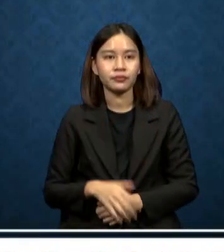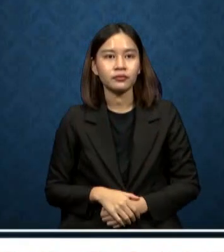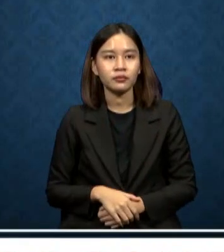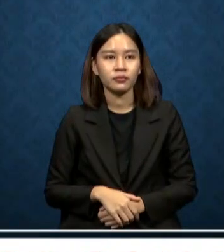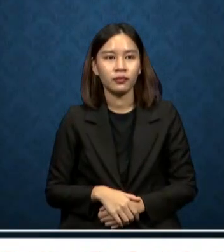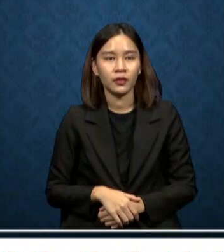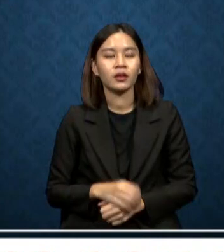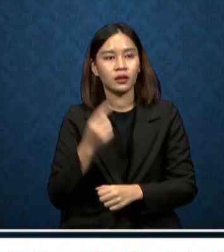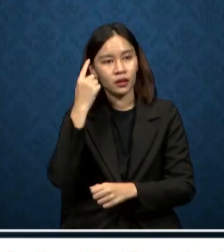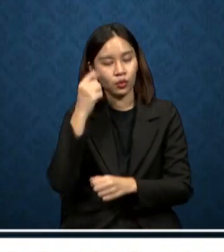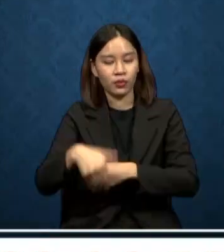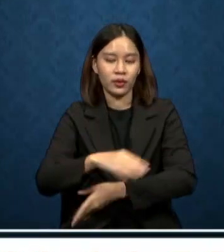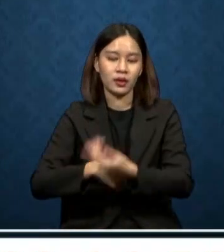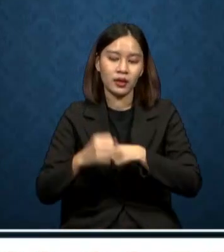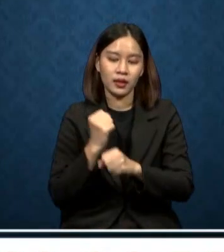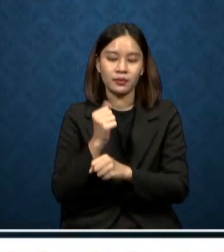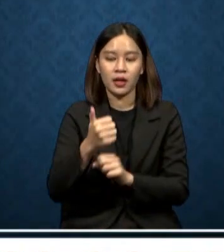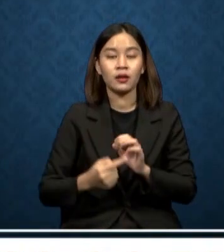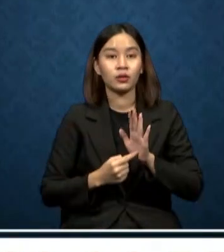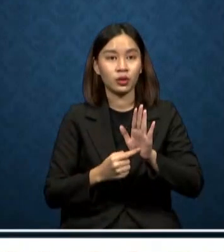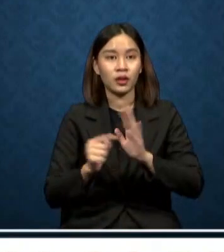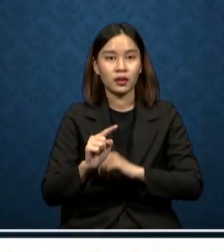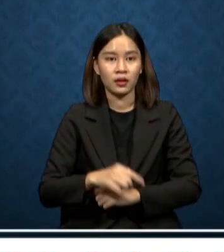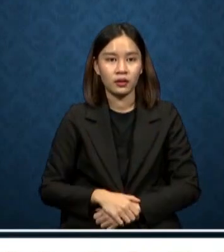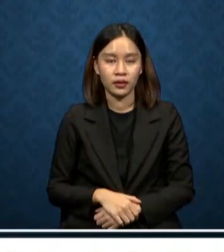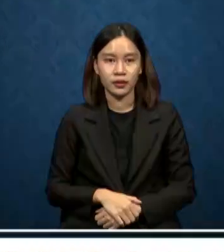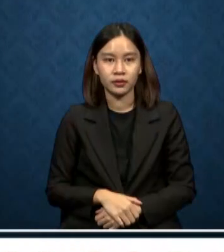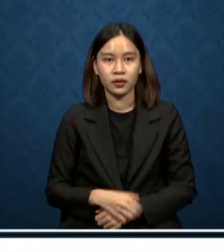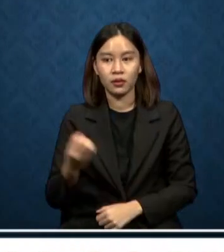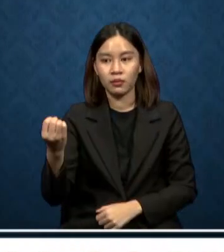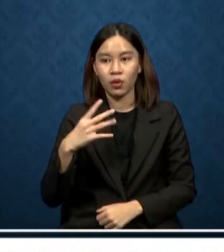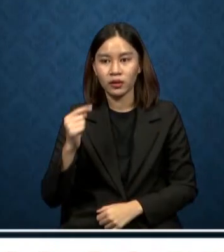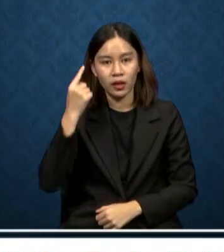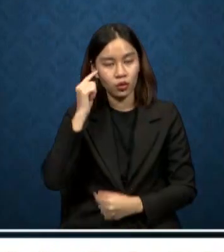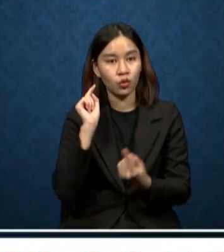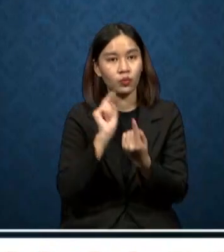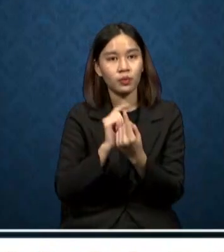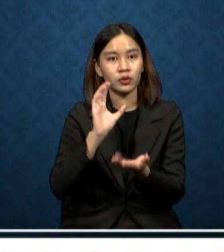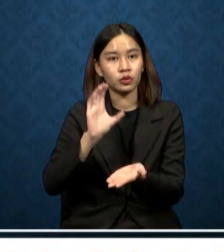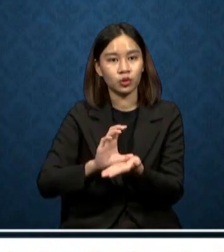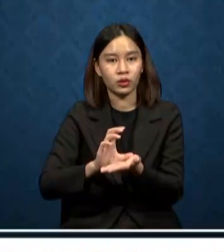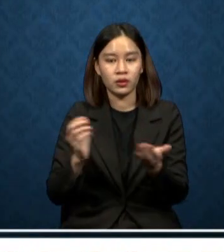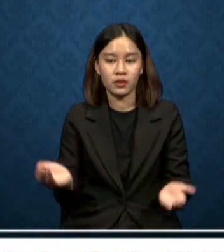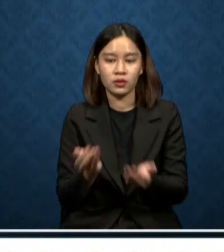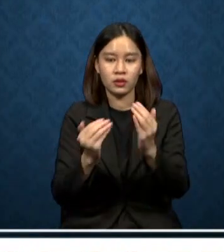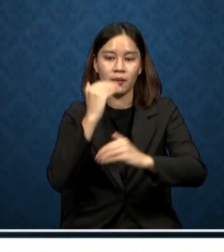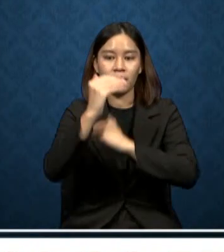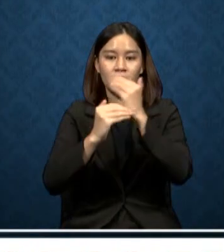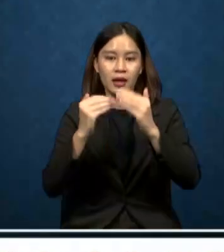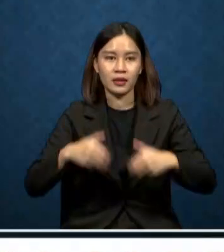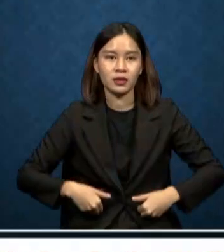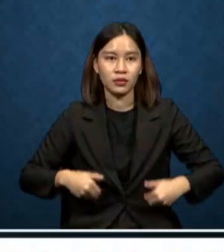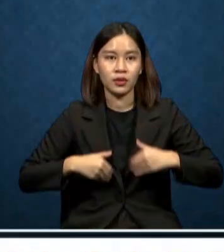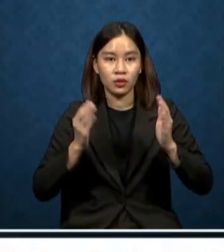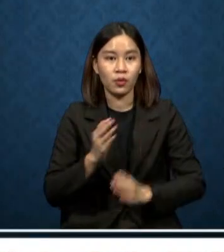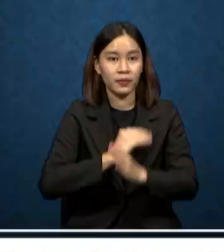พอจะประทำได้นะครับตัวอย่างเช่น ก็บอกว่ารุดจากกับคองทุน ส่งเสริมและพัฒนาคภาพชิคุวก